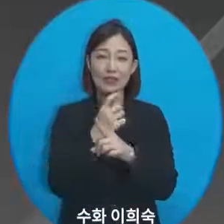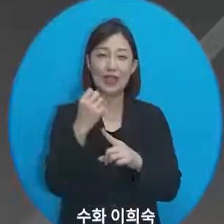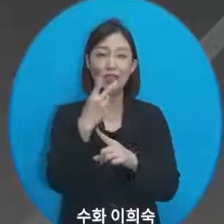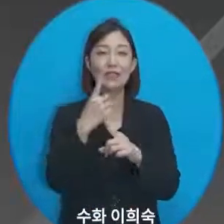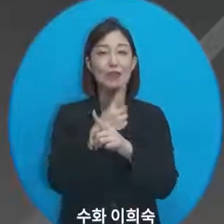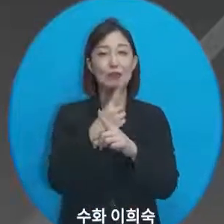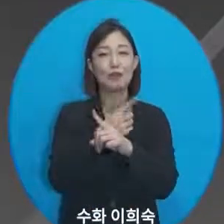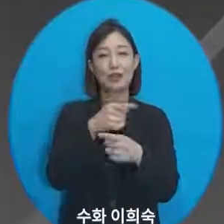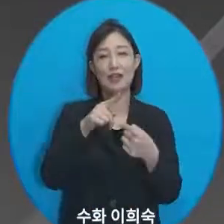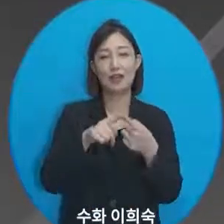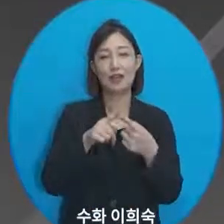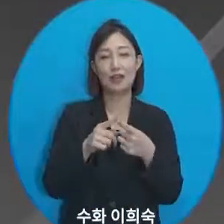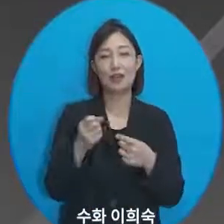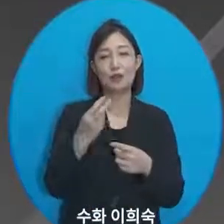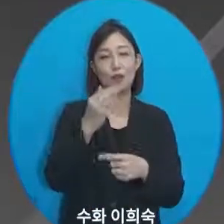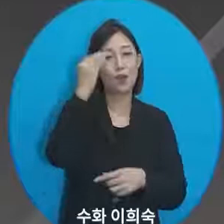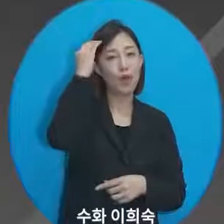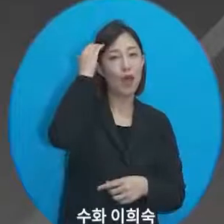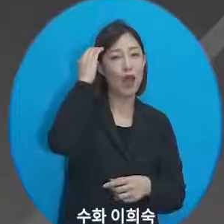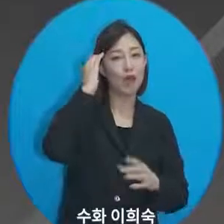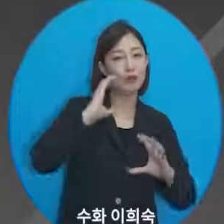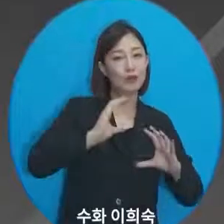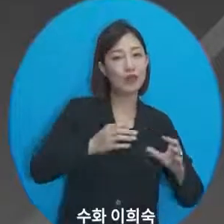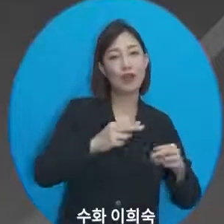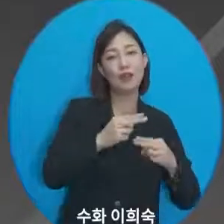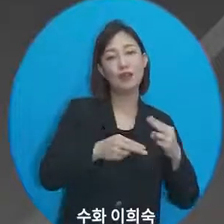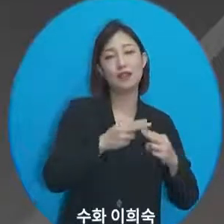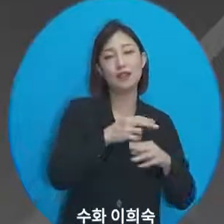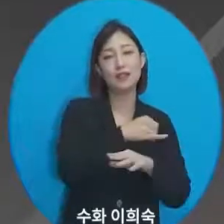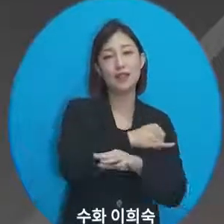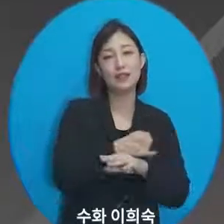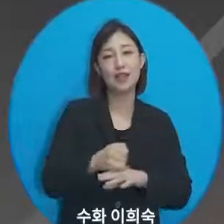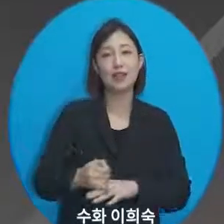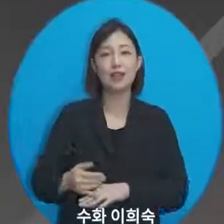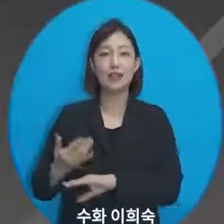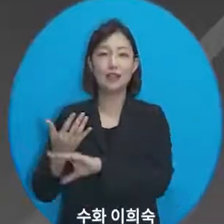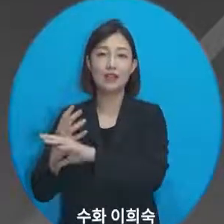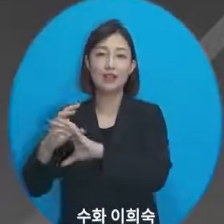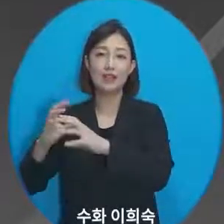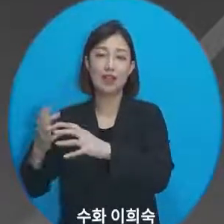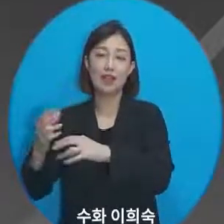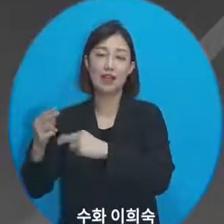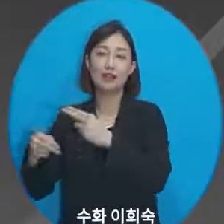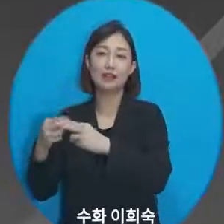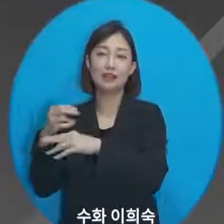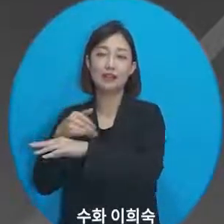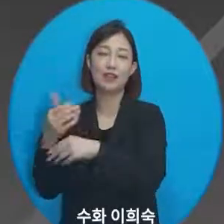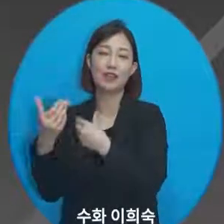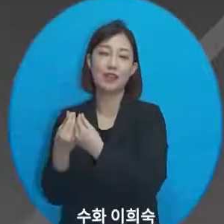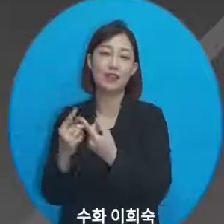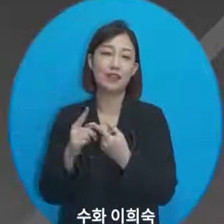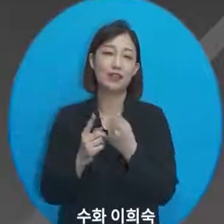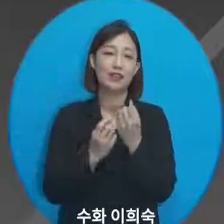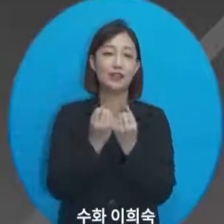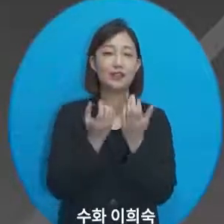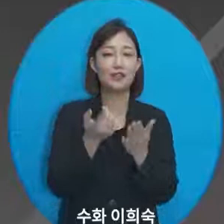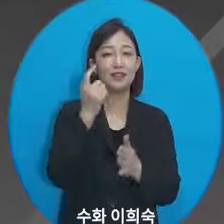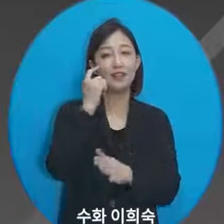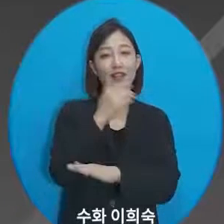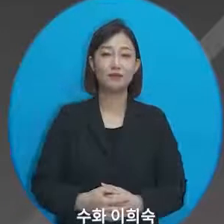디자인, 국내 유니버셜 디자인 동향을 통해서 최종 결론을 말씀드리도록 하겠습니다.